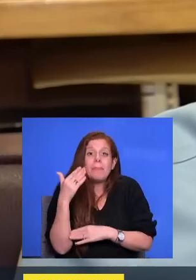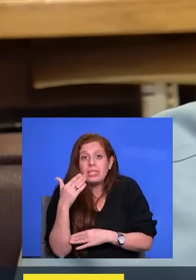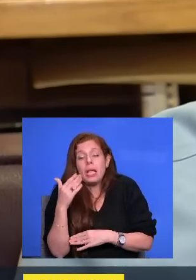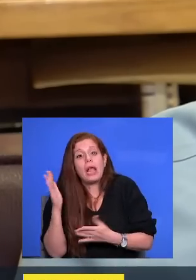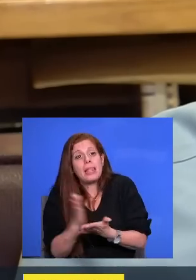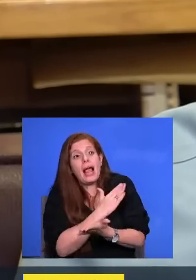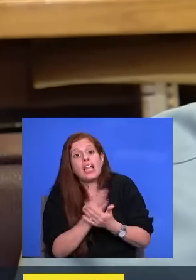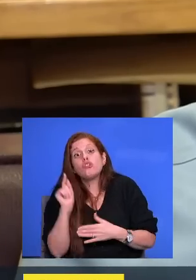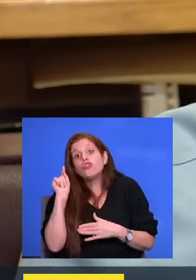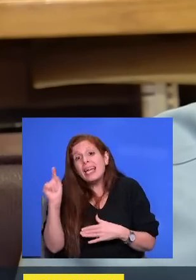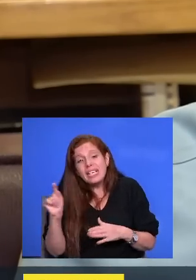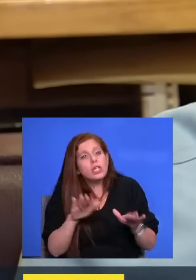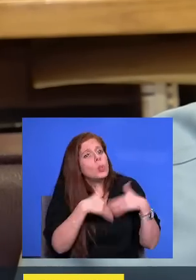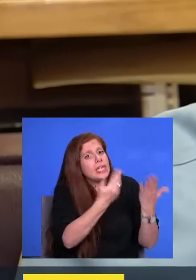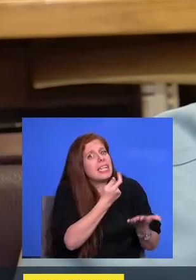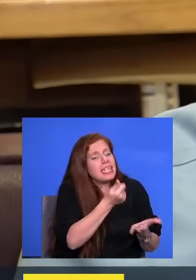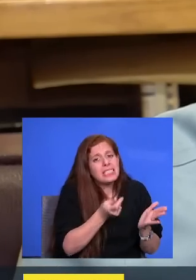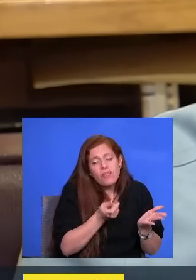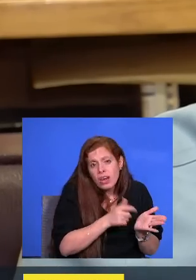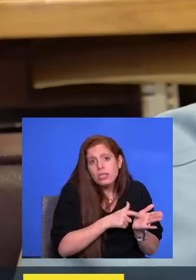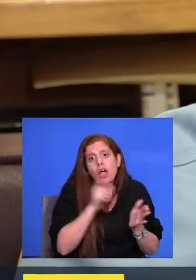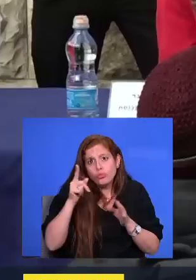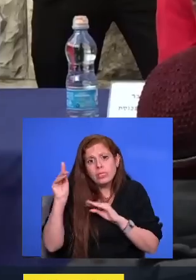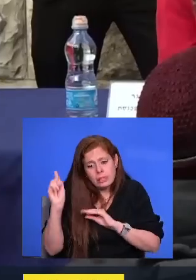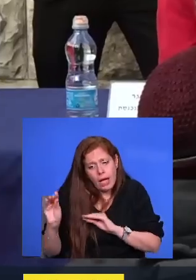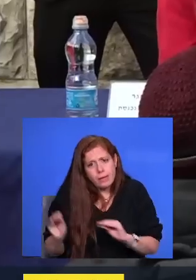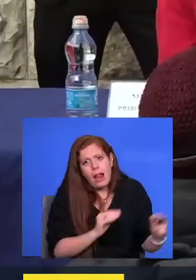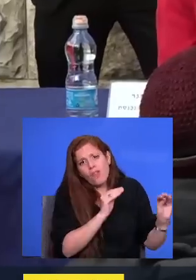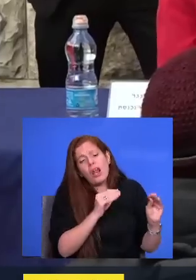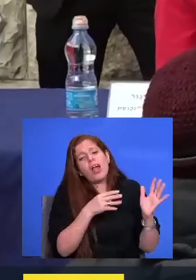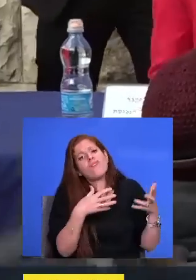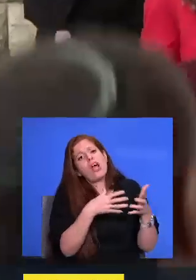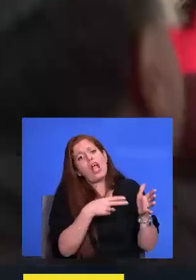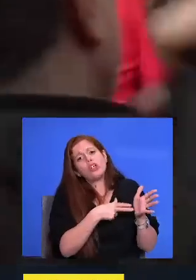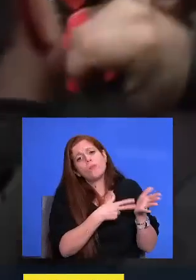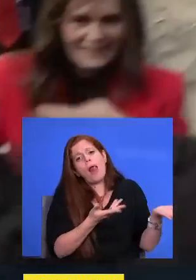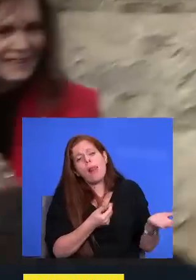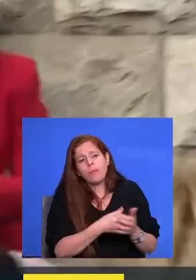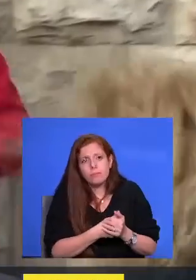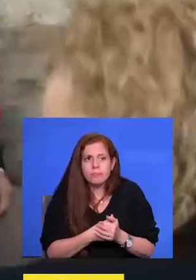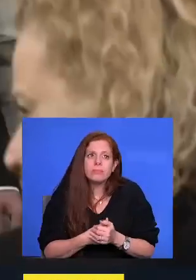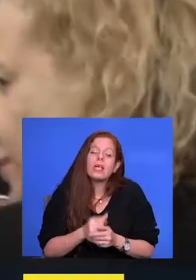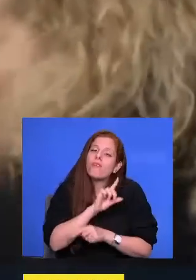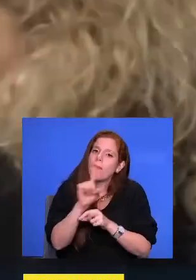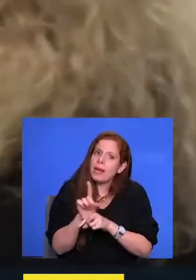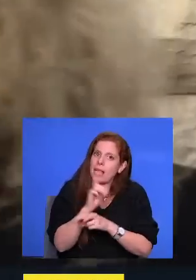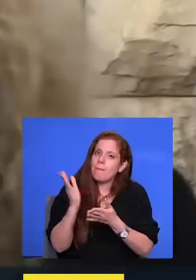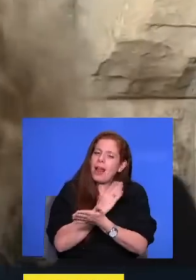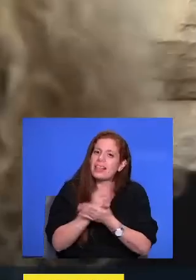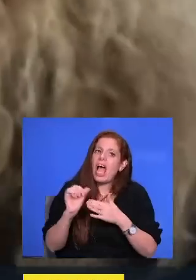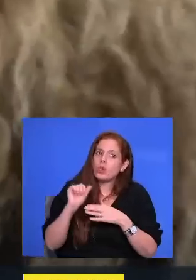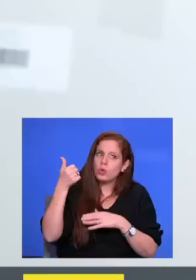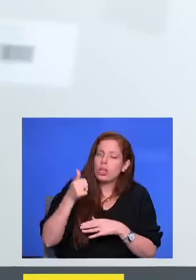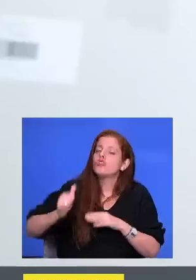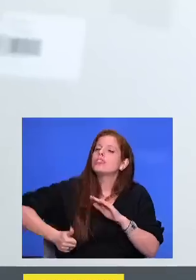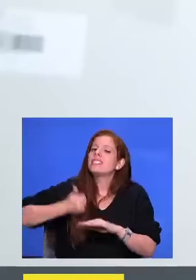שהוא מקצה את הכסף הנדרש, אז הוא יצטרך להביא אותו חברת החשמל. ובינתיים ההחלטה הראשונה שמקבל שר האוצר